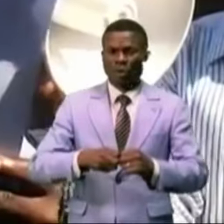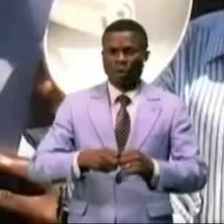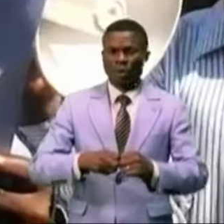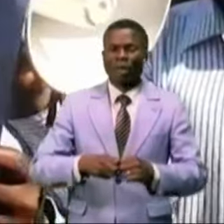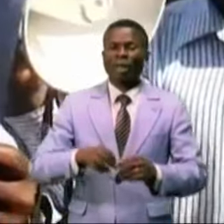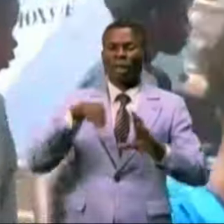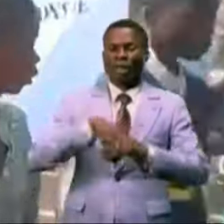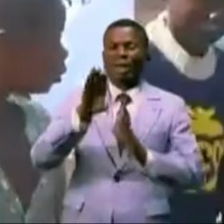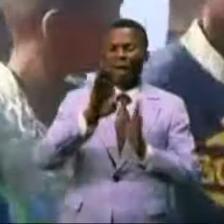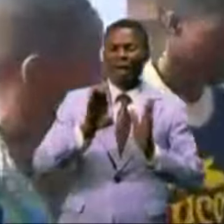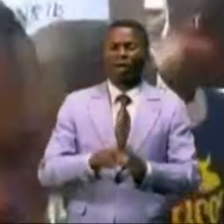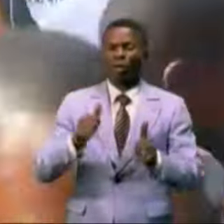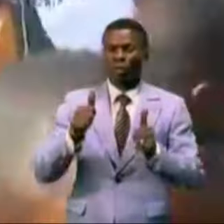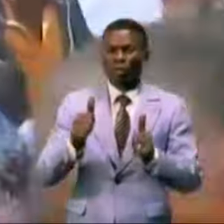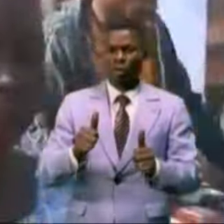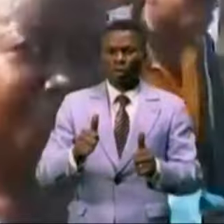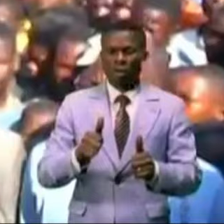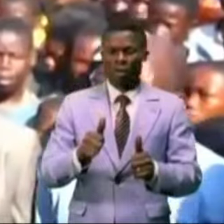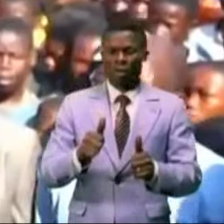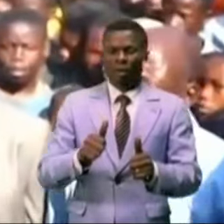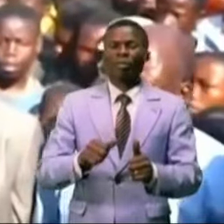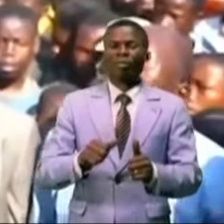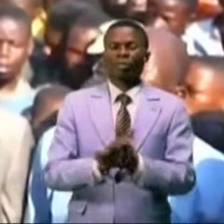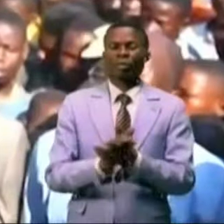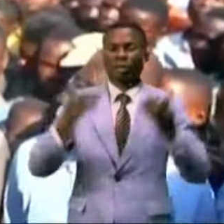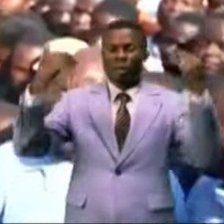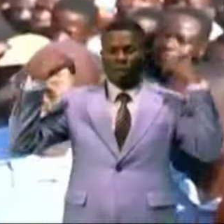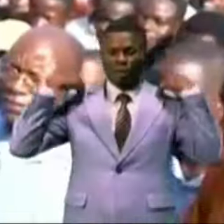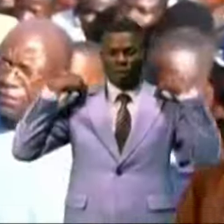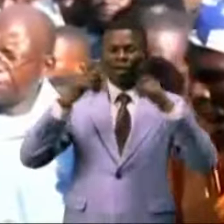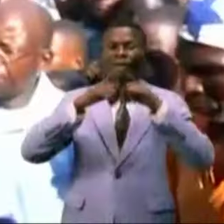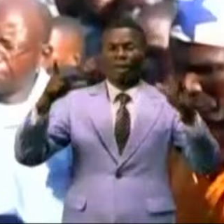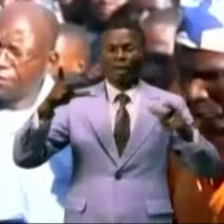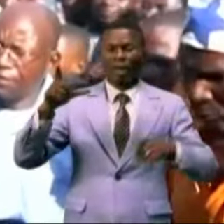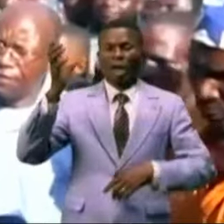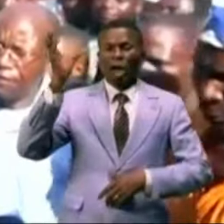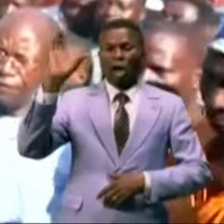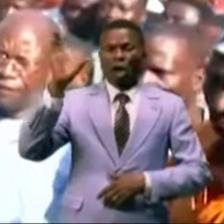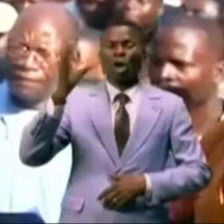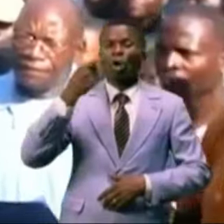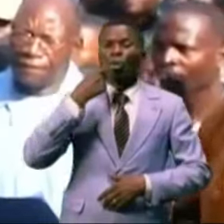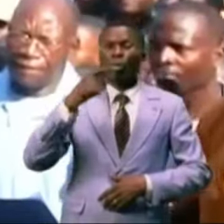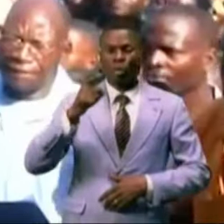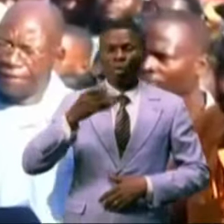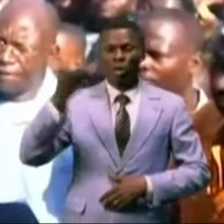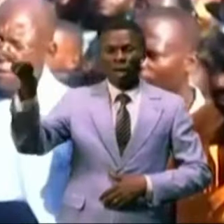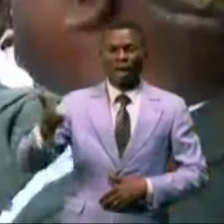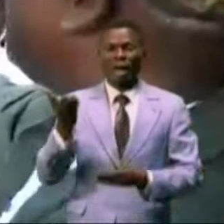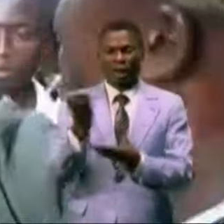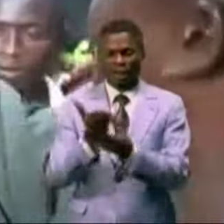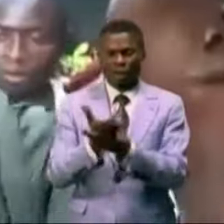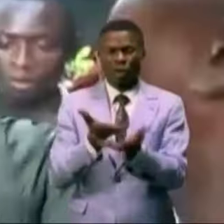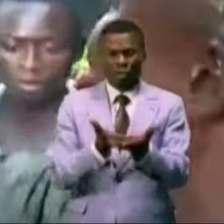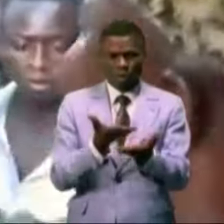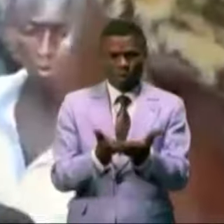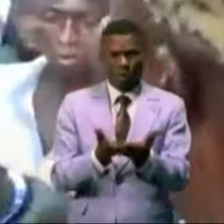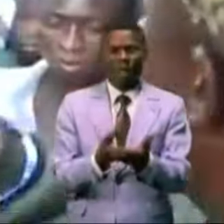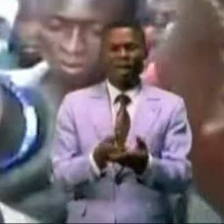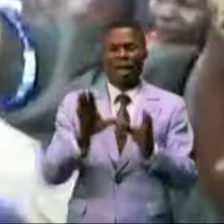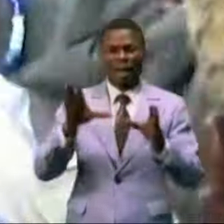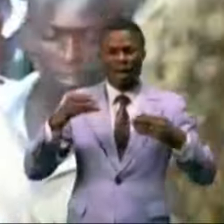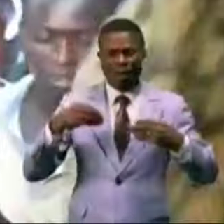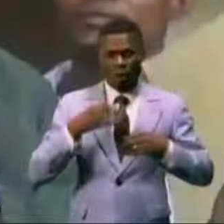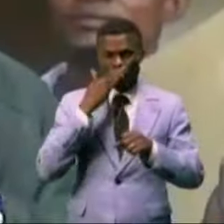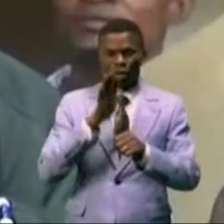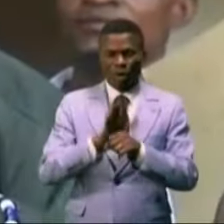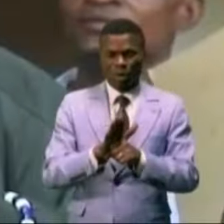conditions requises. Dans sa double casquette, le grand chef Louba, Moulin Bewasenga Sébastien, a accueilli les mémos de ses administrés à bras ouverts, en promettant